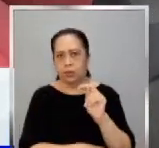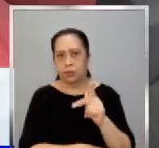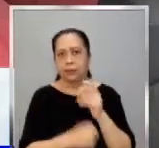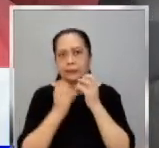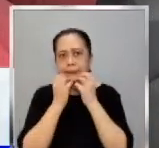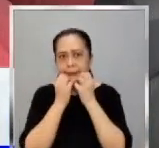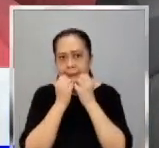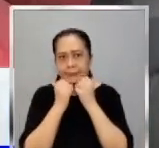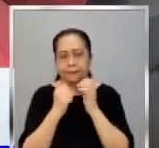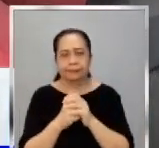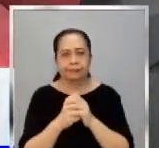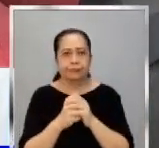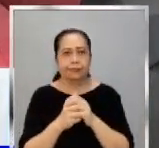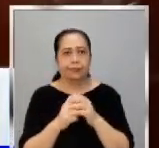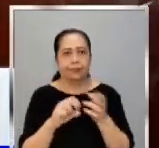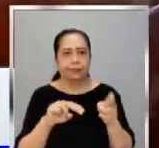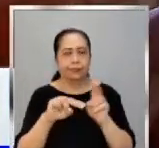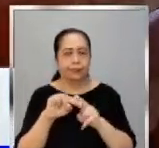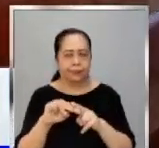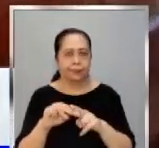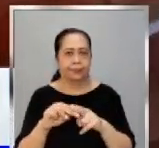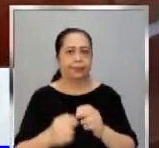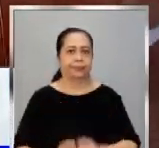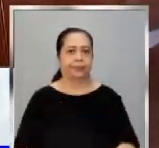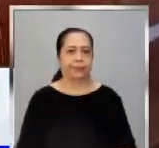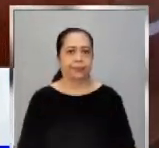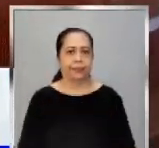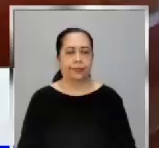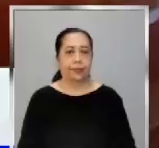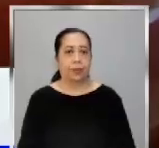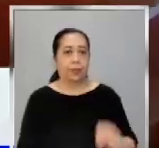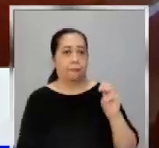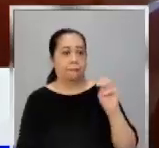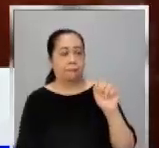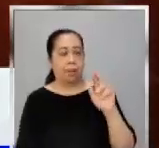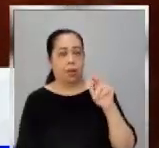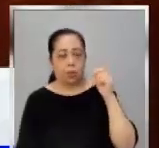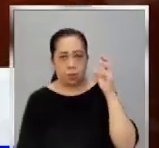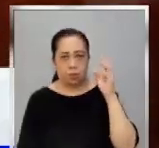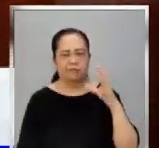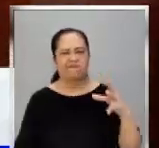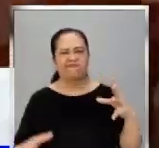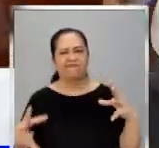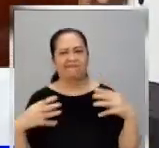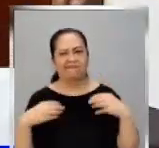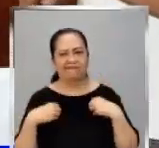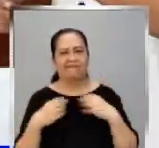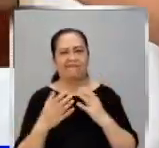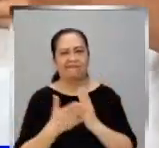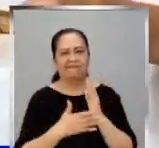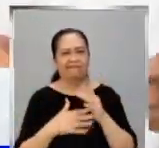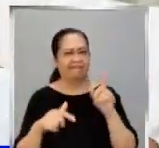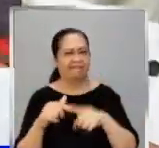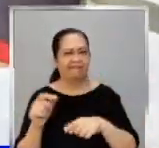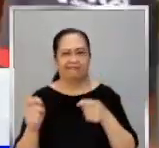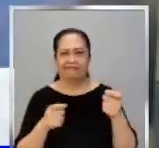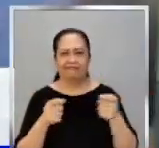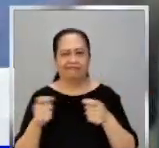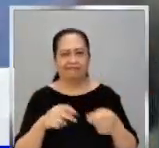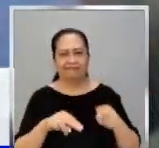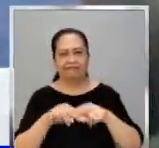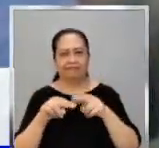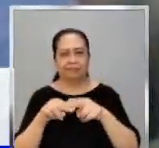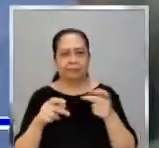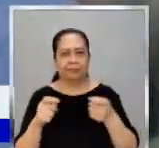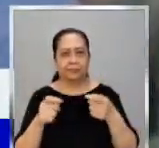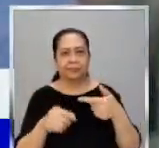all, sa pagtaas ng gasolina. Si Mang Marlo, tila tanggap na ang di makontrol na presyo ng langis. Wala